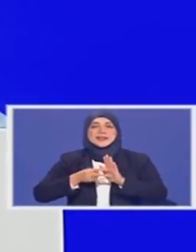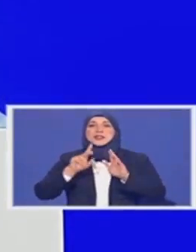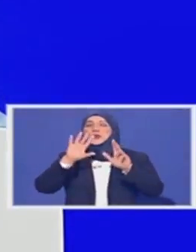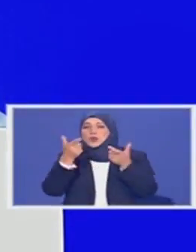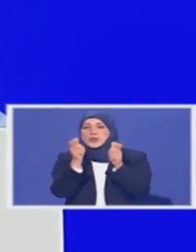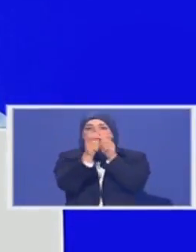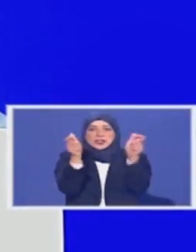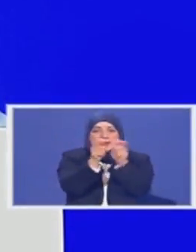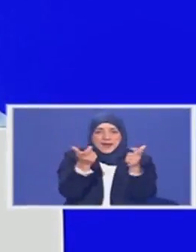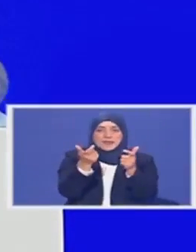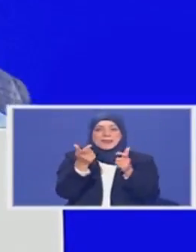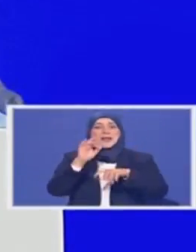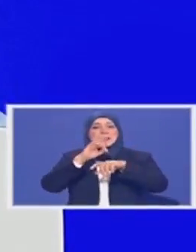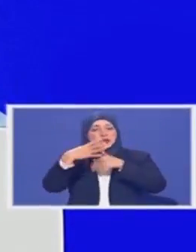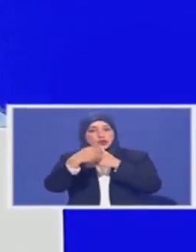والقطاعات المعنية